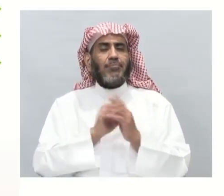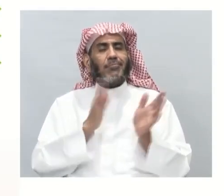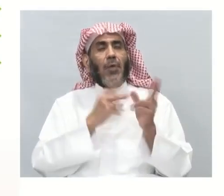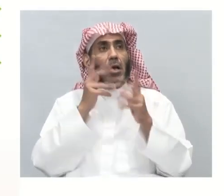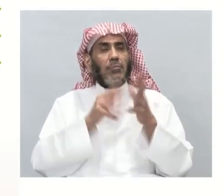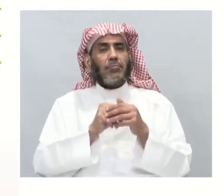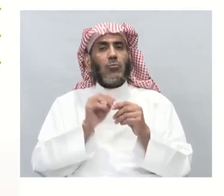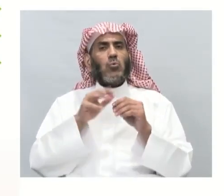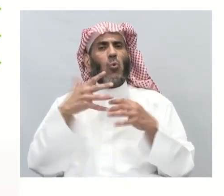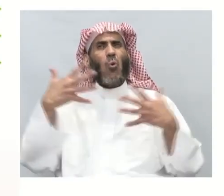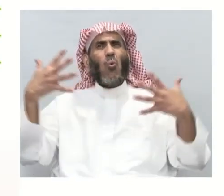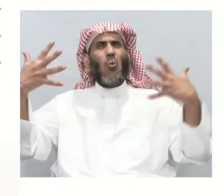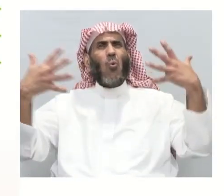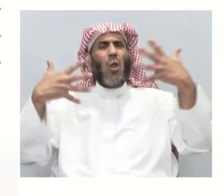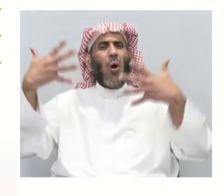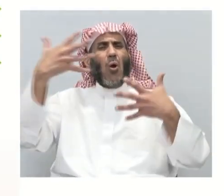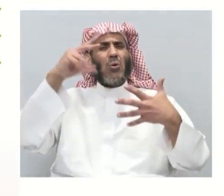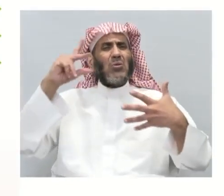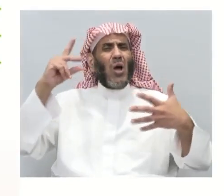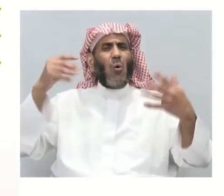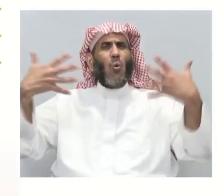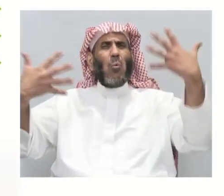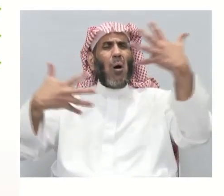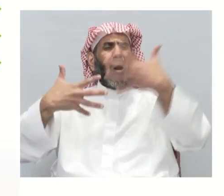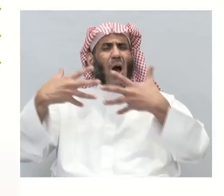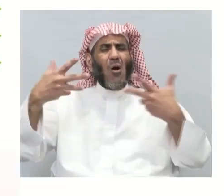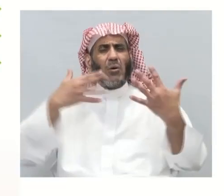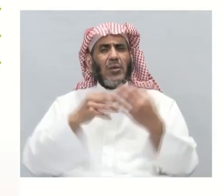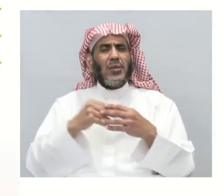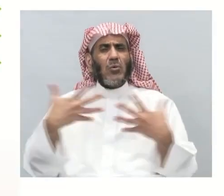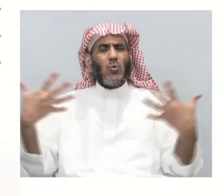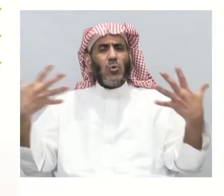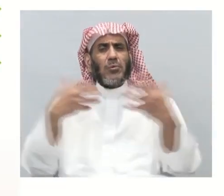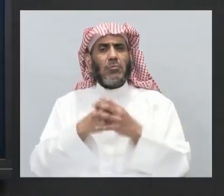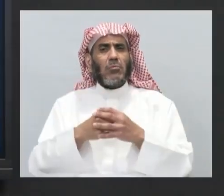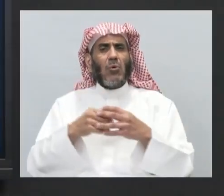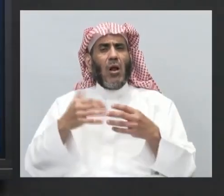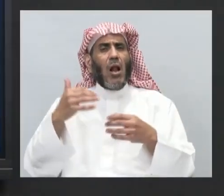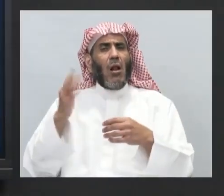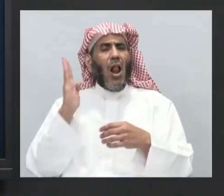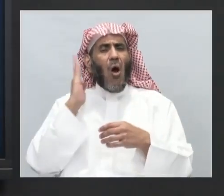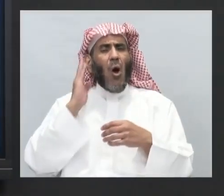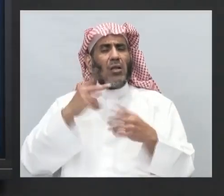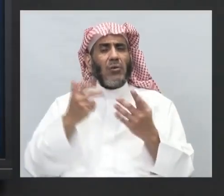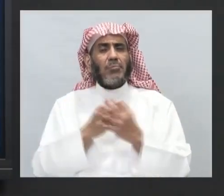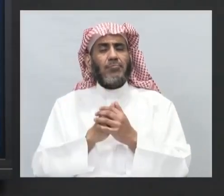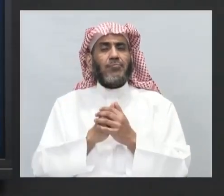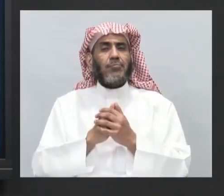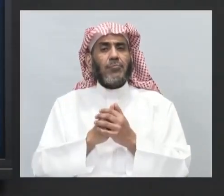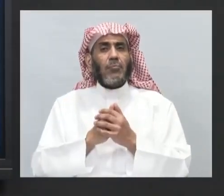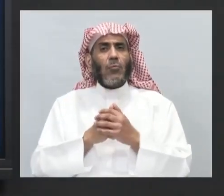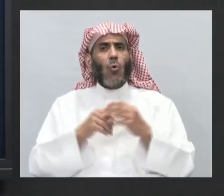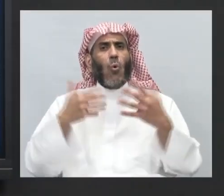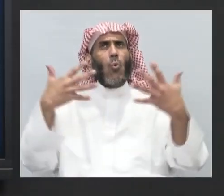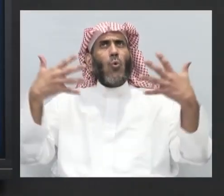الاحوال الجويه وهذا قد يحدث اثناء قنوات الاتصال الاخرى مثلا الهواتف وغيرها عندما تكون